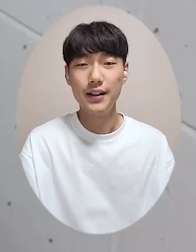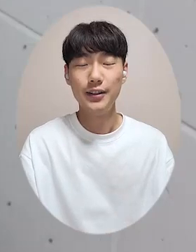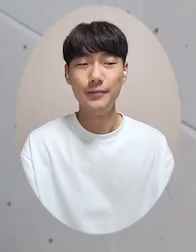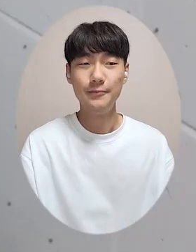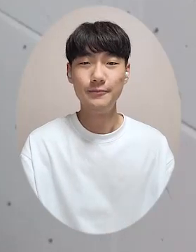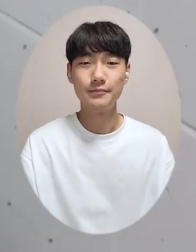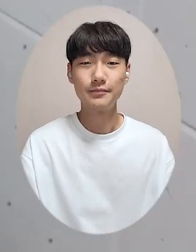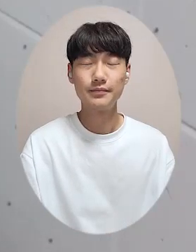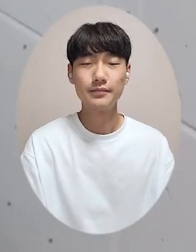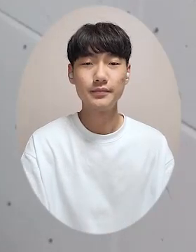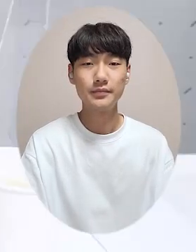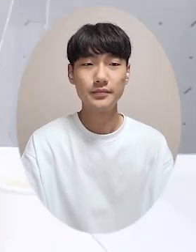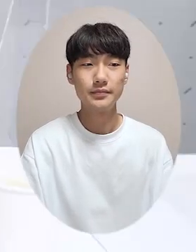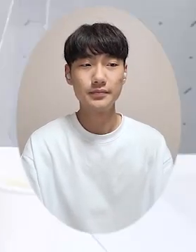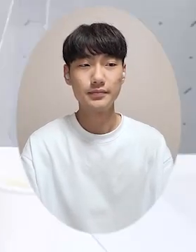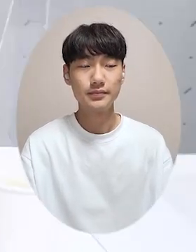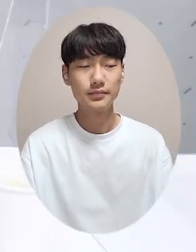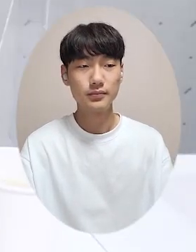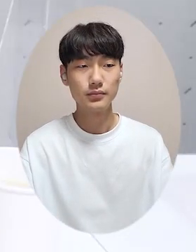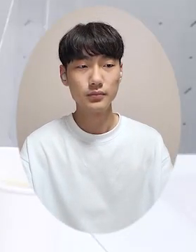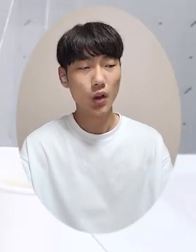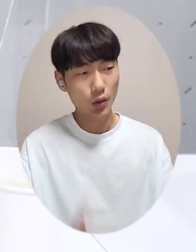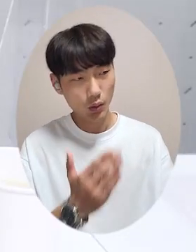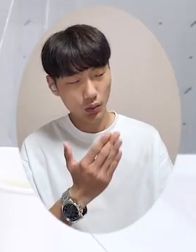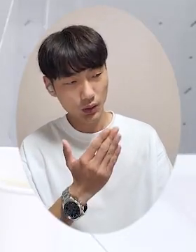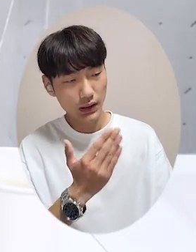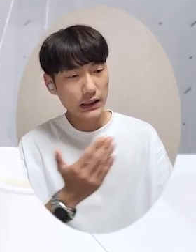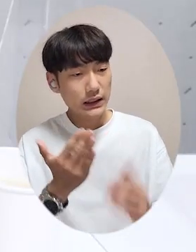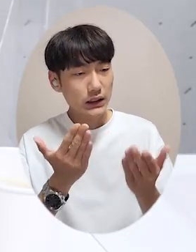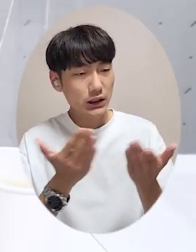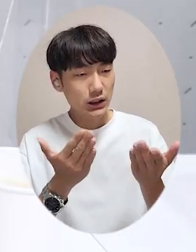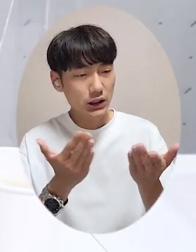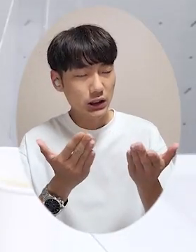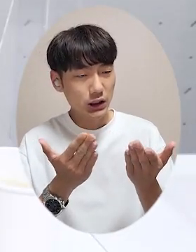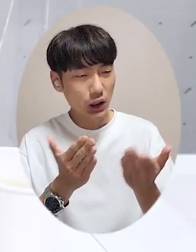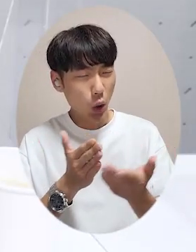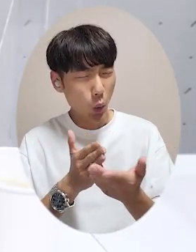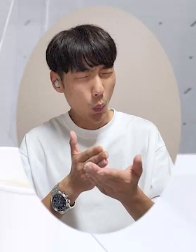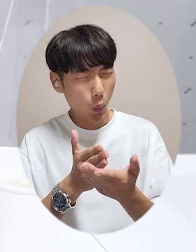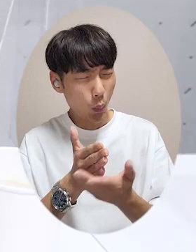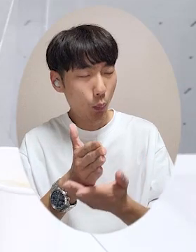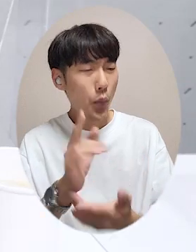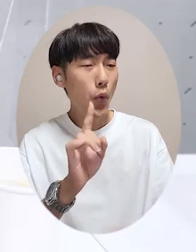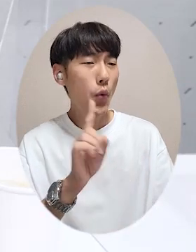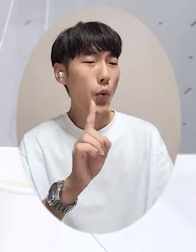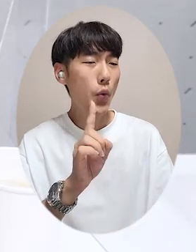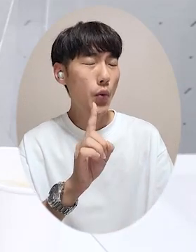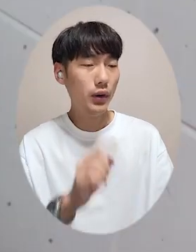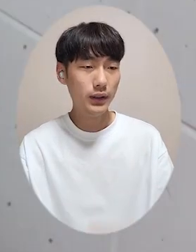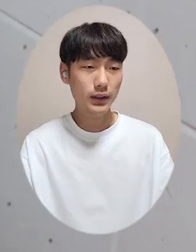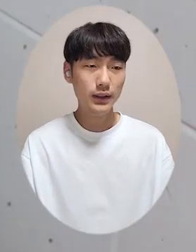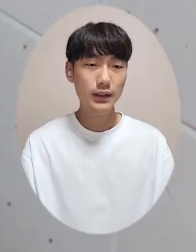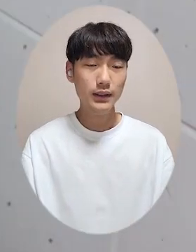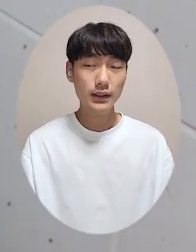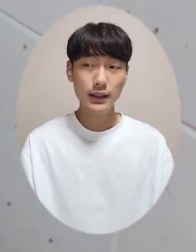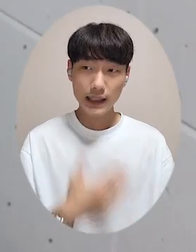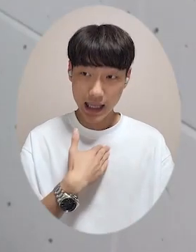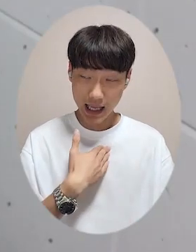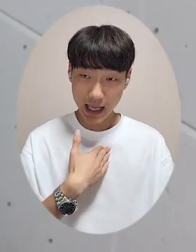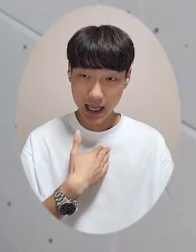그렇게 말하고 있습니다. 그러면 준호 씨는 주로 어느 쪽에서 어떤 일을 하고 계시는 거예요?